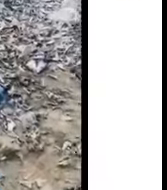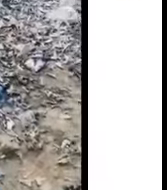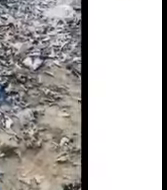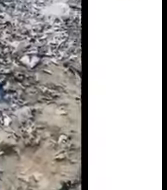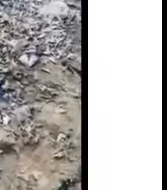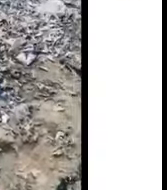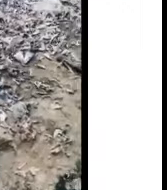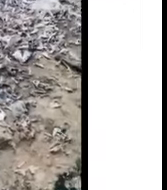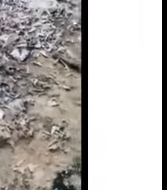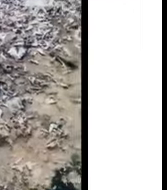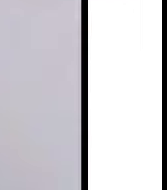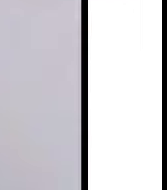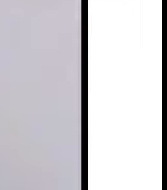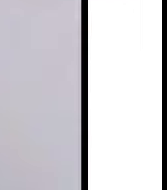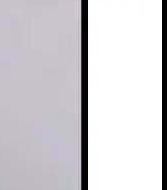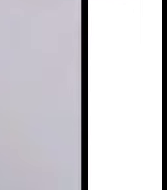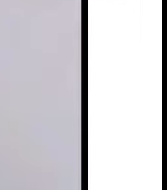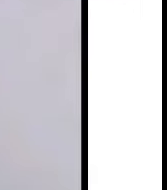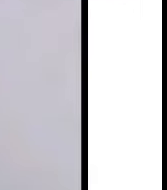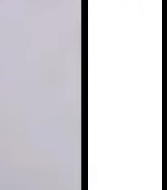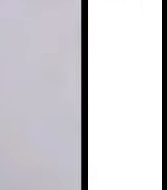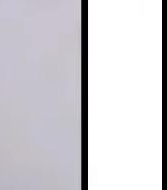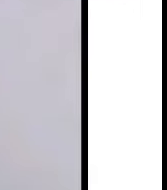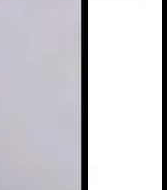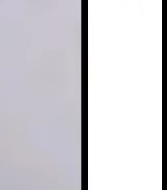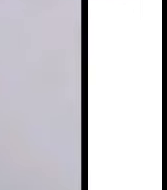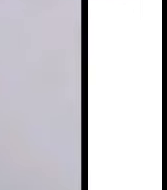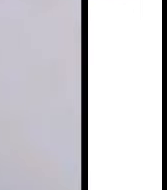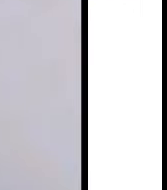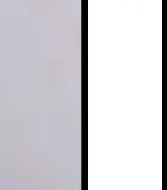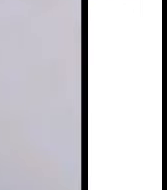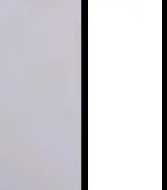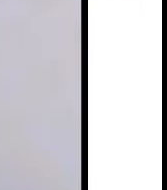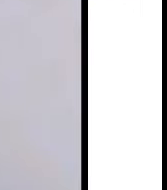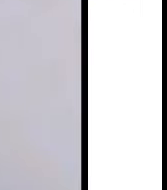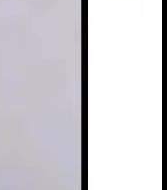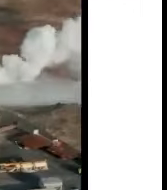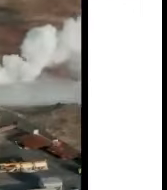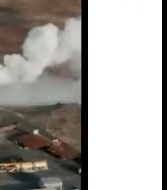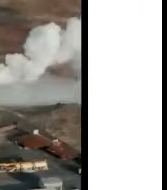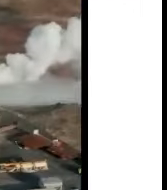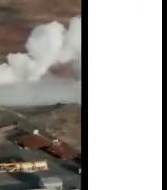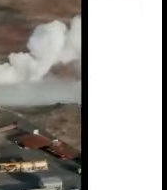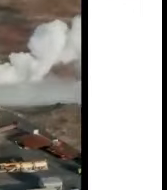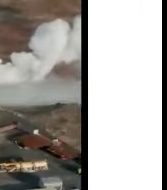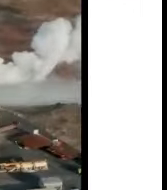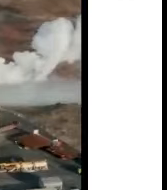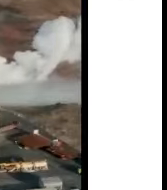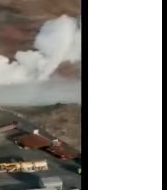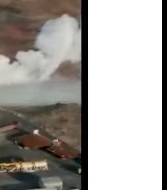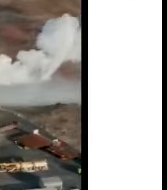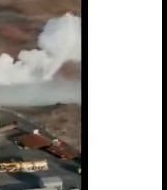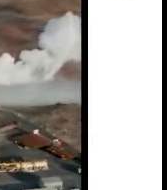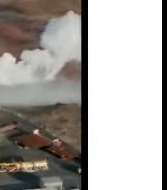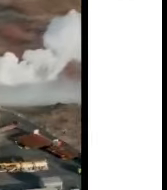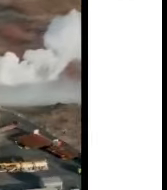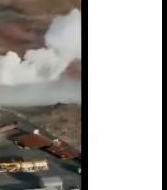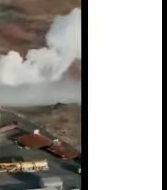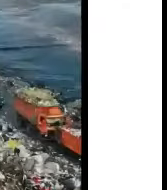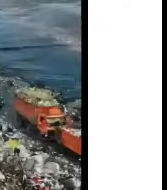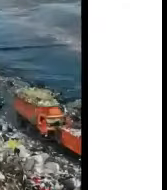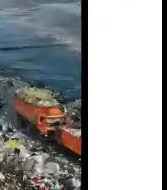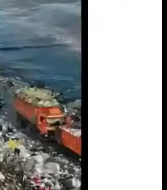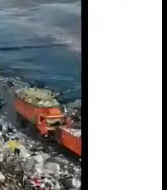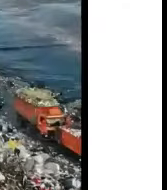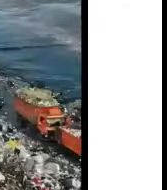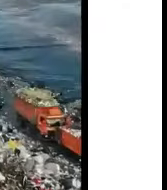atteggiamento predatorio che ci fa sentire padroni del pianeta e delle sue risorse e ci autorizza